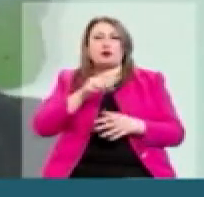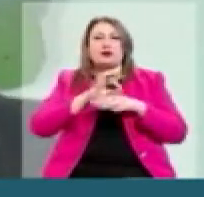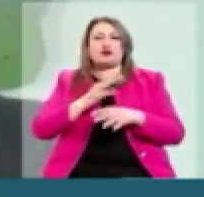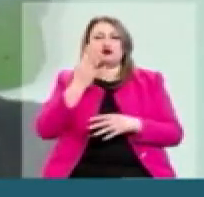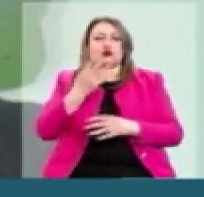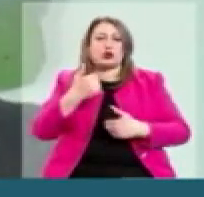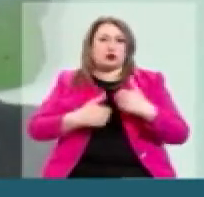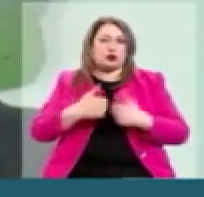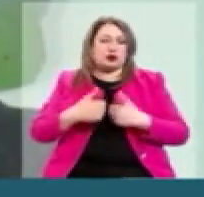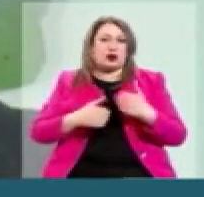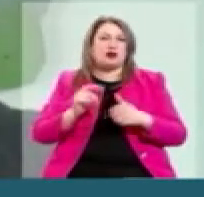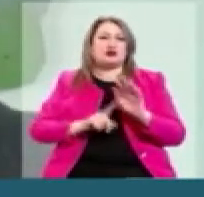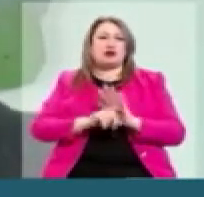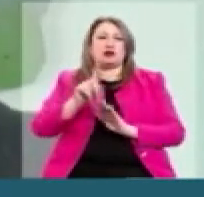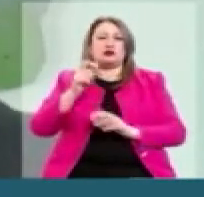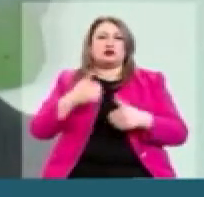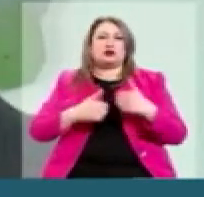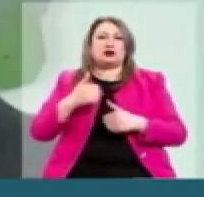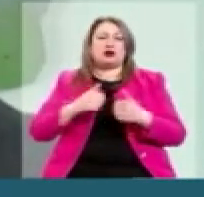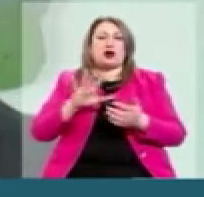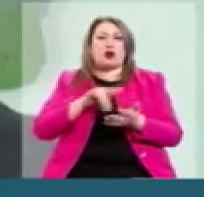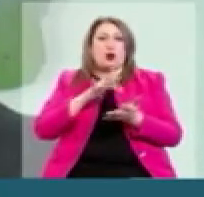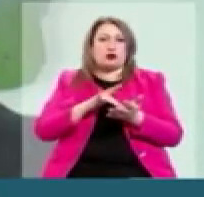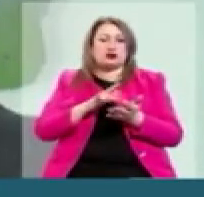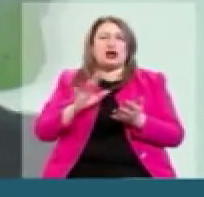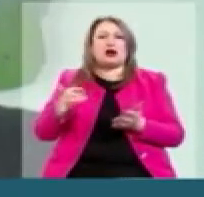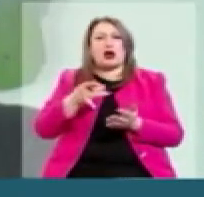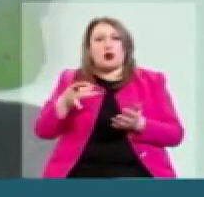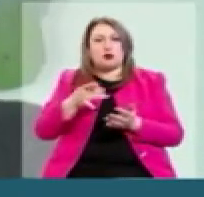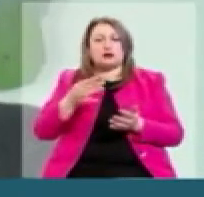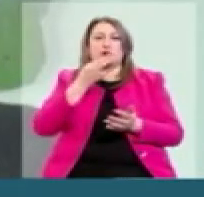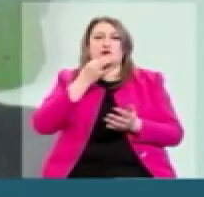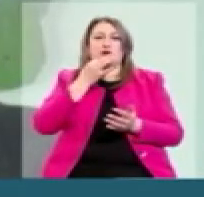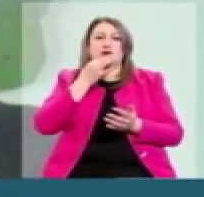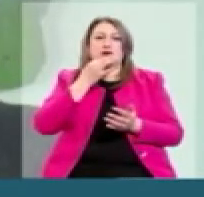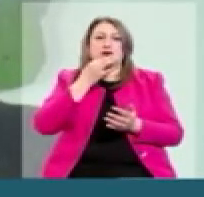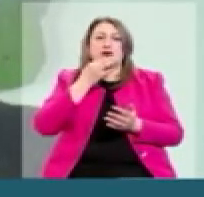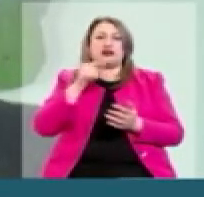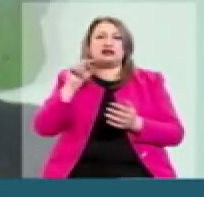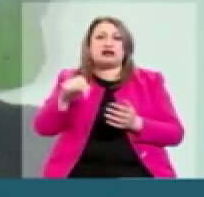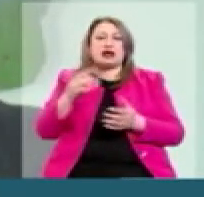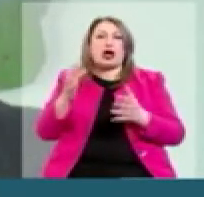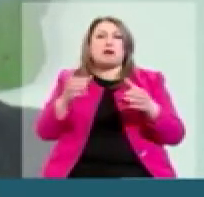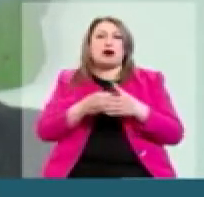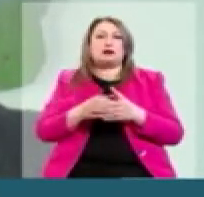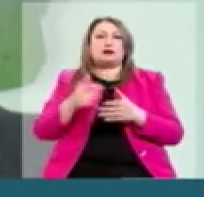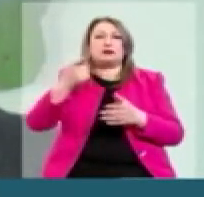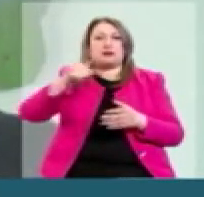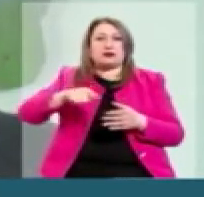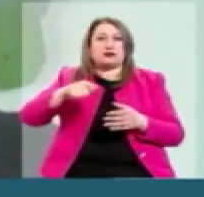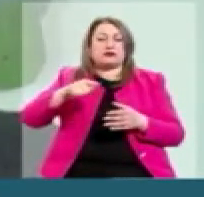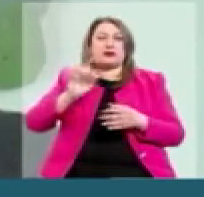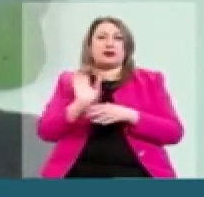турнира. Начинается турнир с городских, с районных этапов. Затем те команды, которые занимают первые